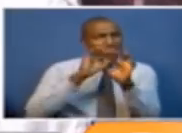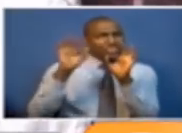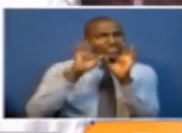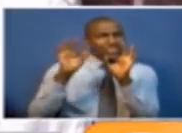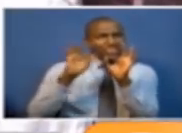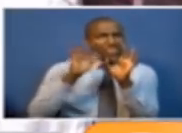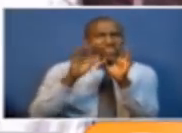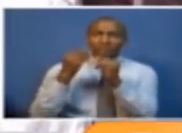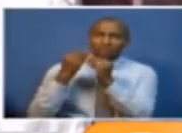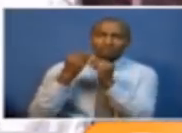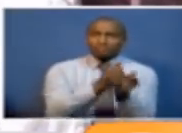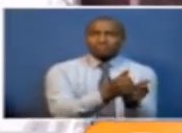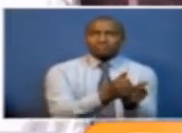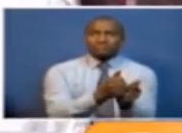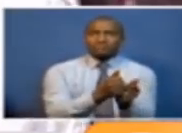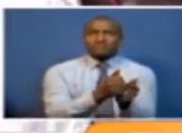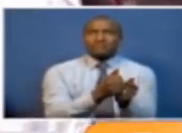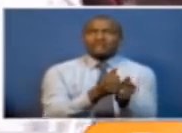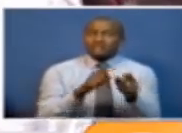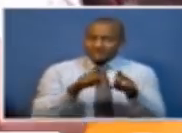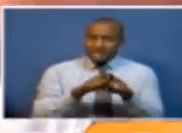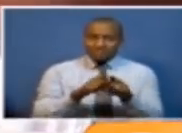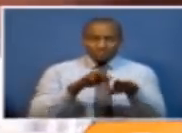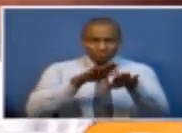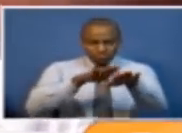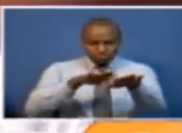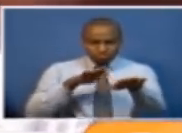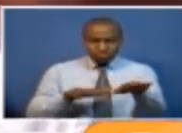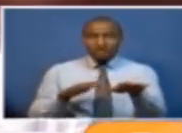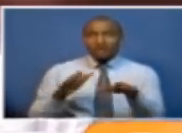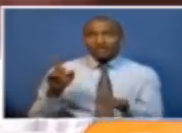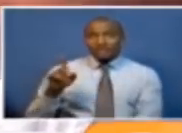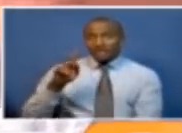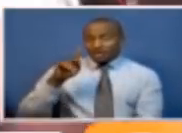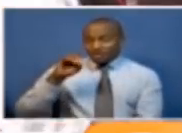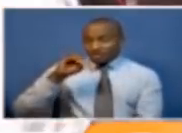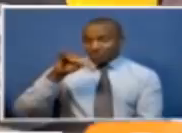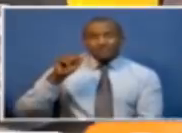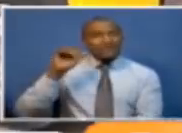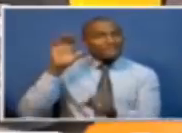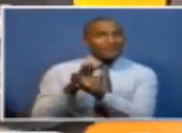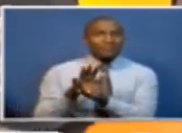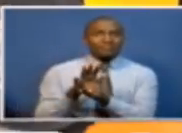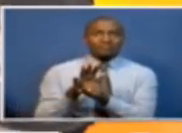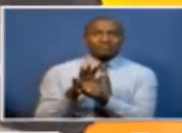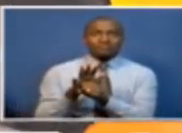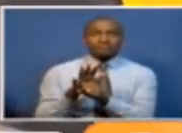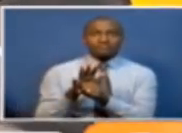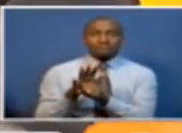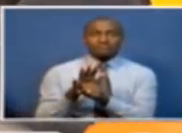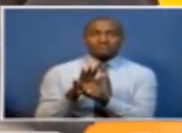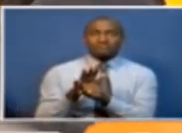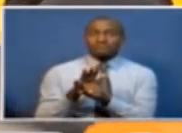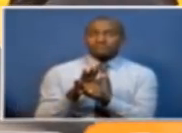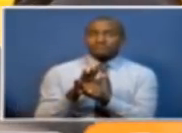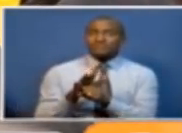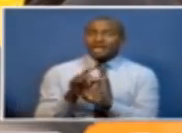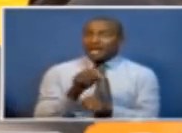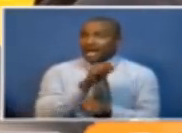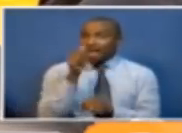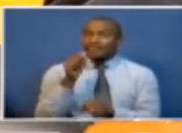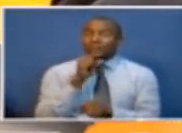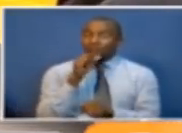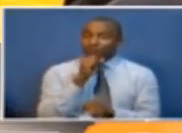hapa jana. Alafu unapata zinabebea mpaka kwa barabara. Kama hapa Koja hapa ndio najua sana hapa hivi. Malesi na mvulana wa miaka